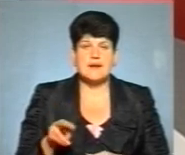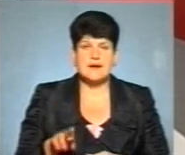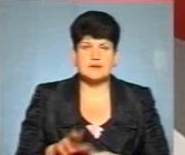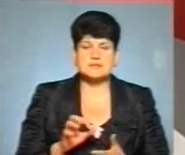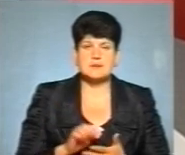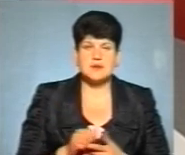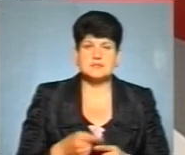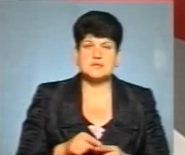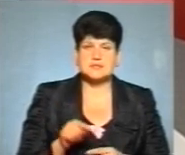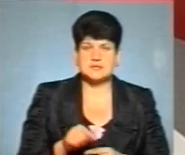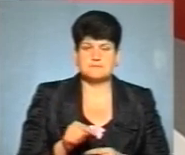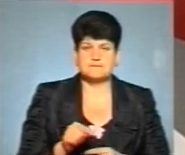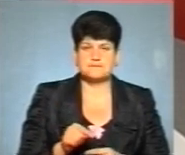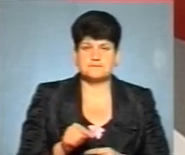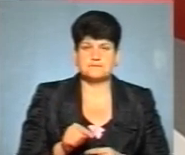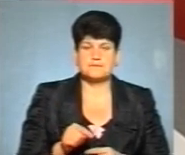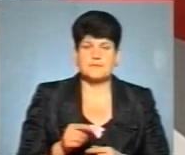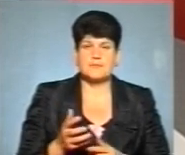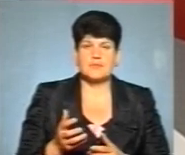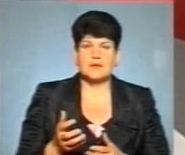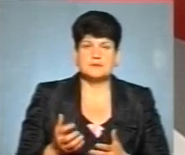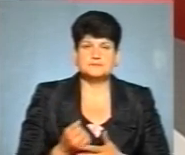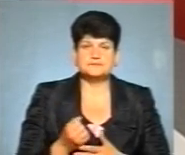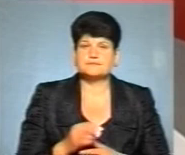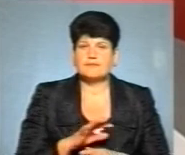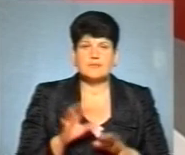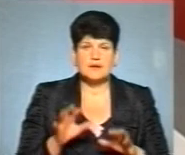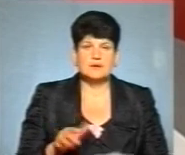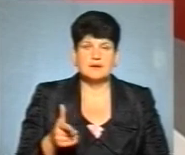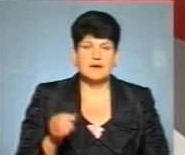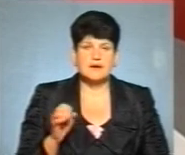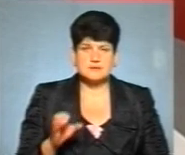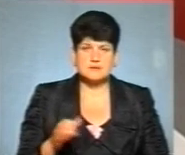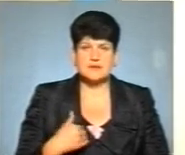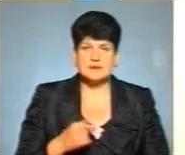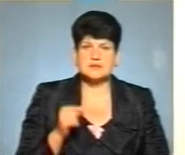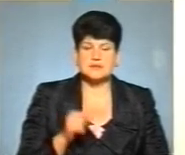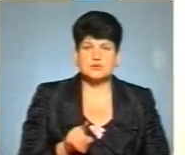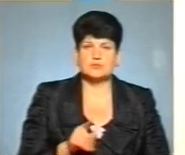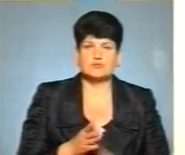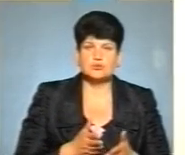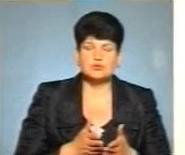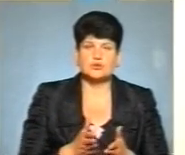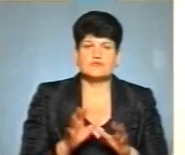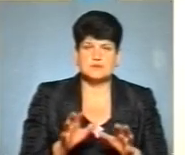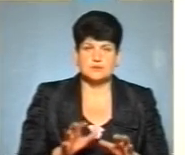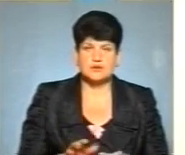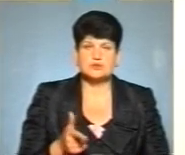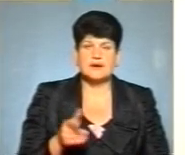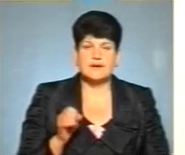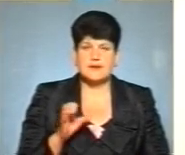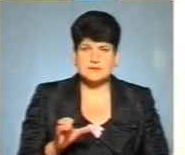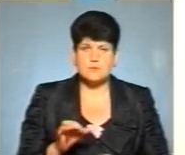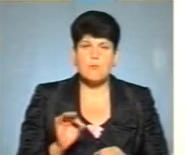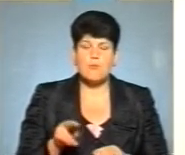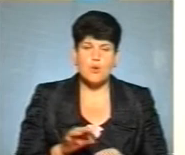цим, скажімо, виявленням цих незаконних ГЕСів. І я за те, щоб воно йшло в законному руслі. Якщо це ГЕС по